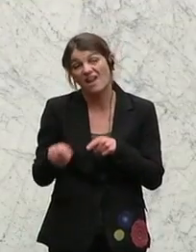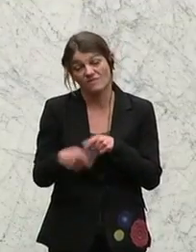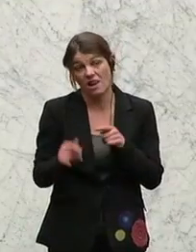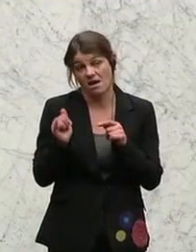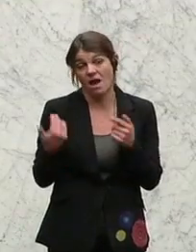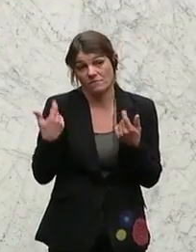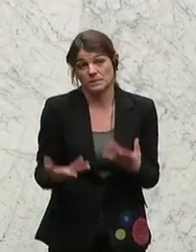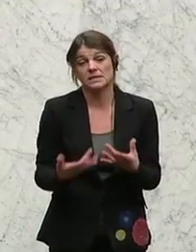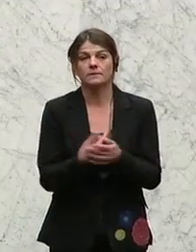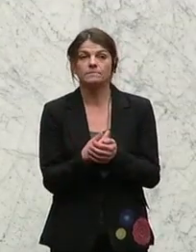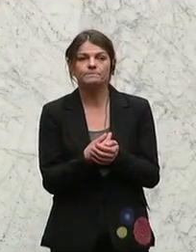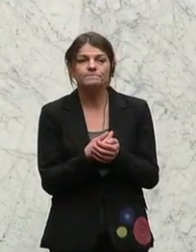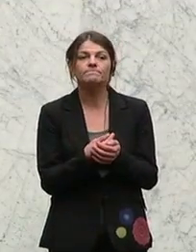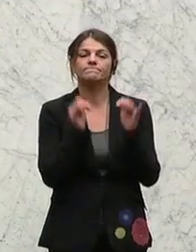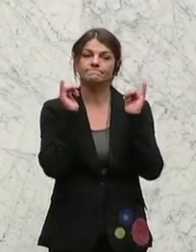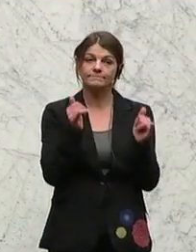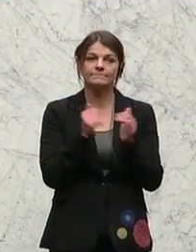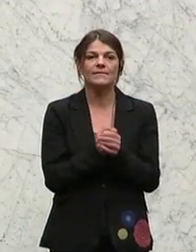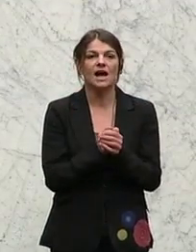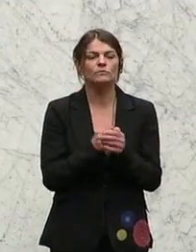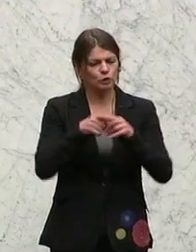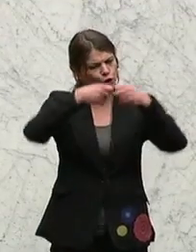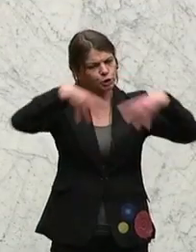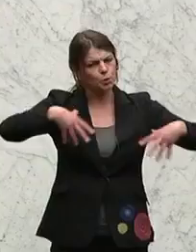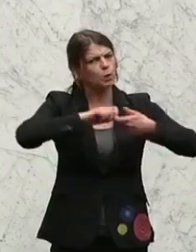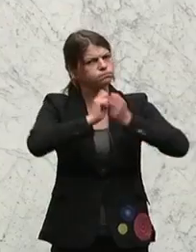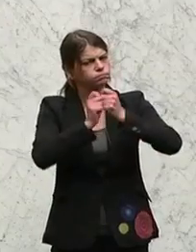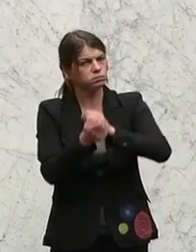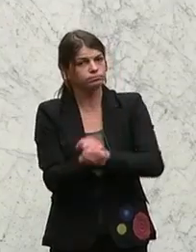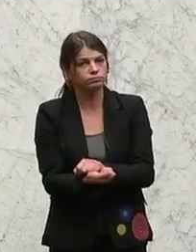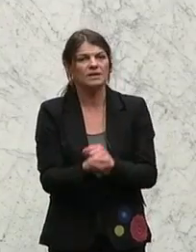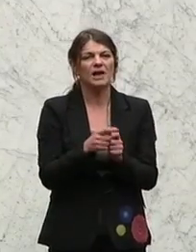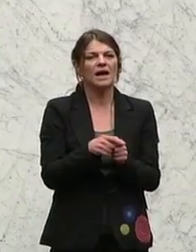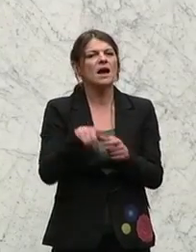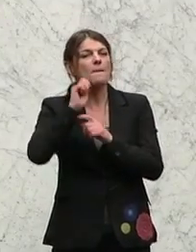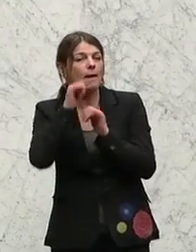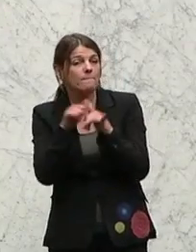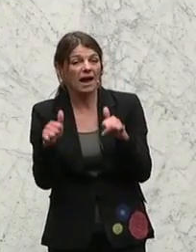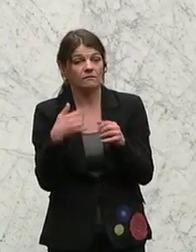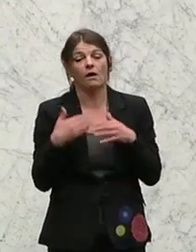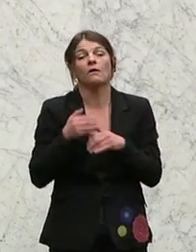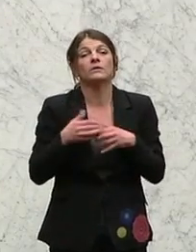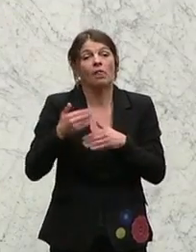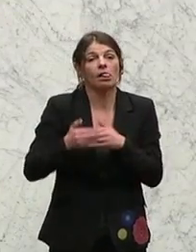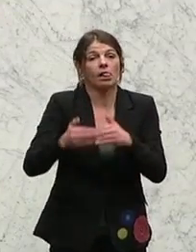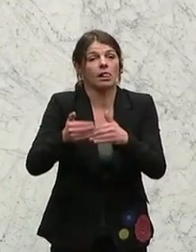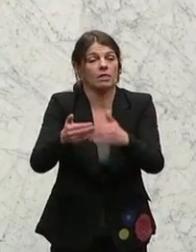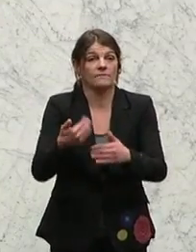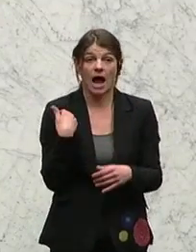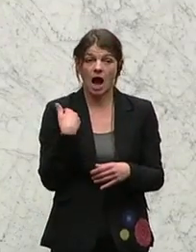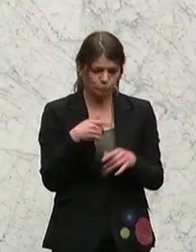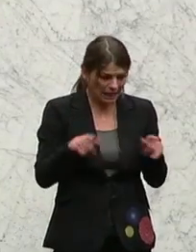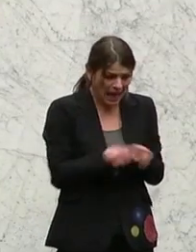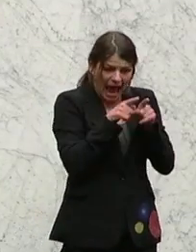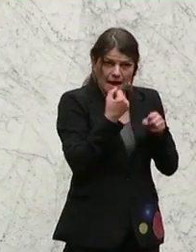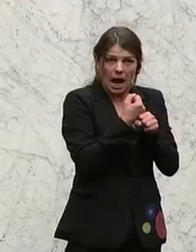Und ja, eine Restrukturierung, eine Bad Bank wurde rausgezögert. Es wurden nicht die so notwendigen Schritte